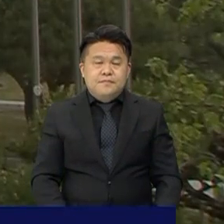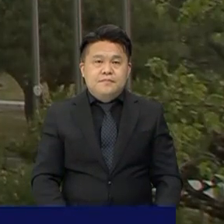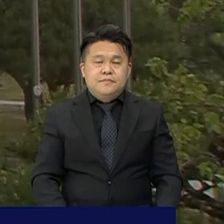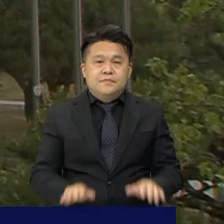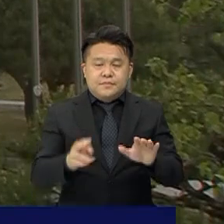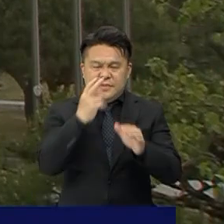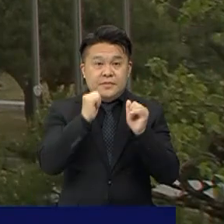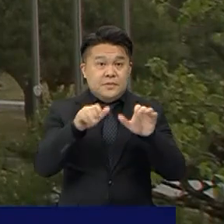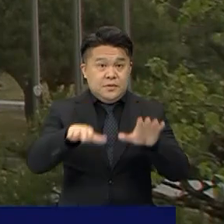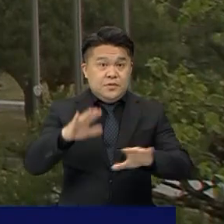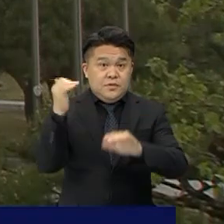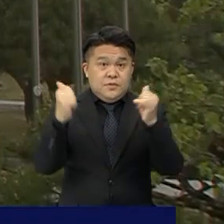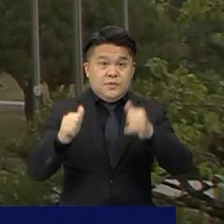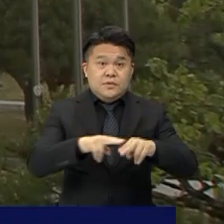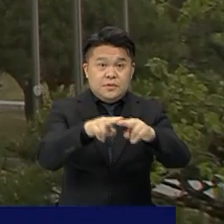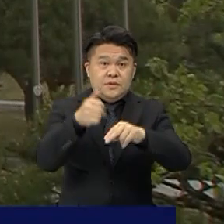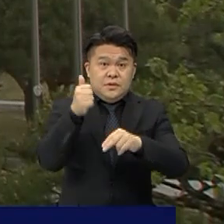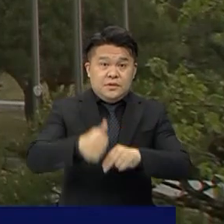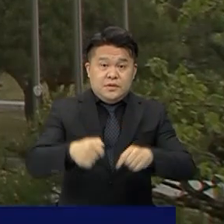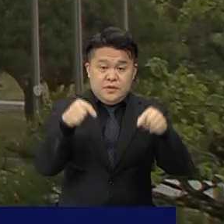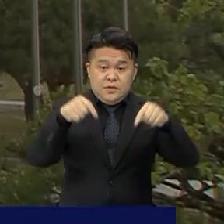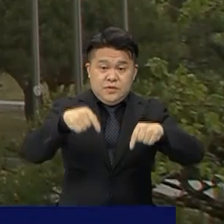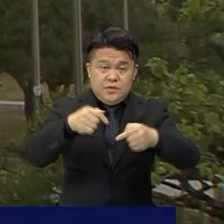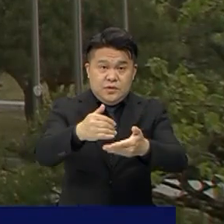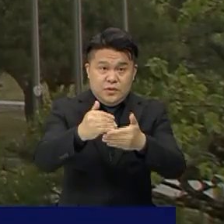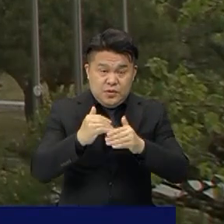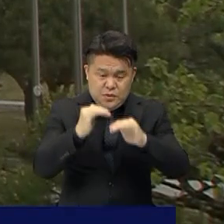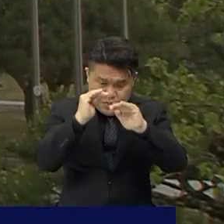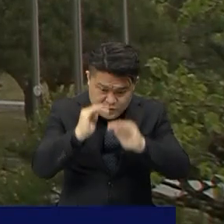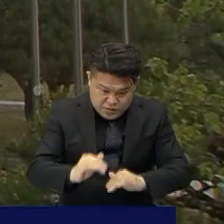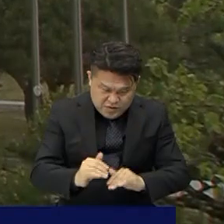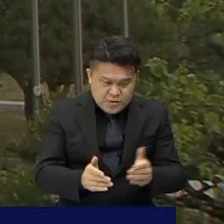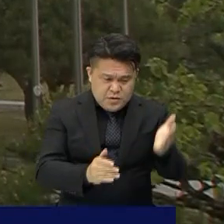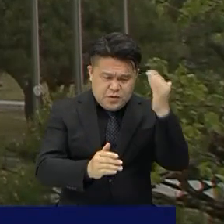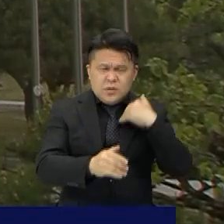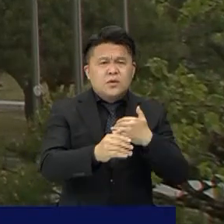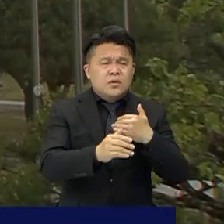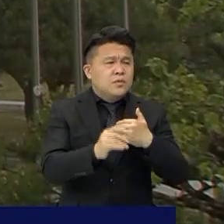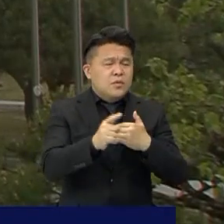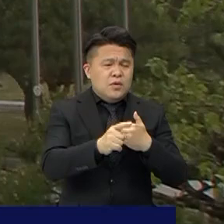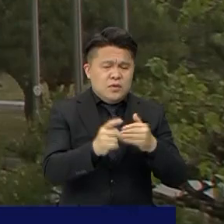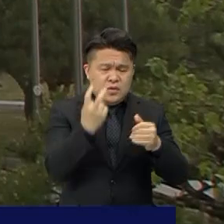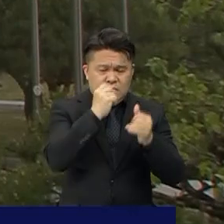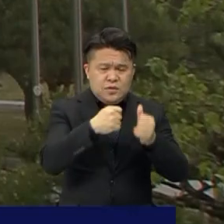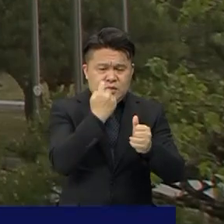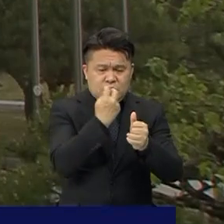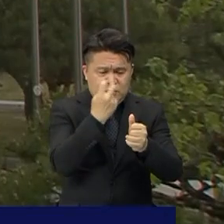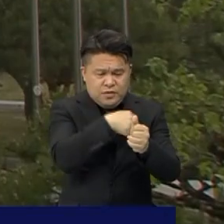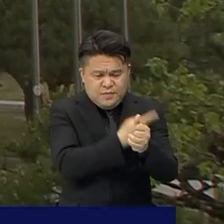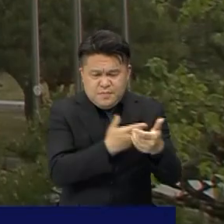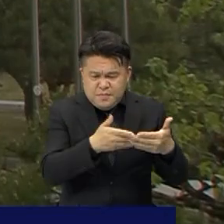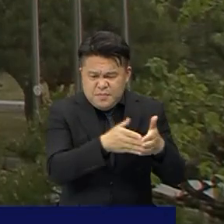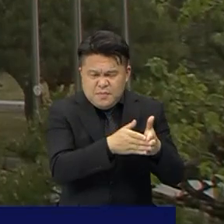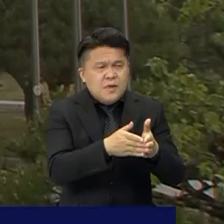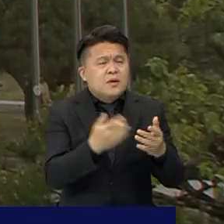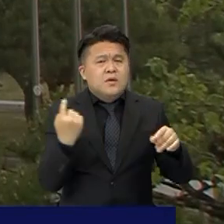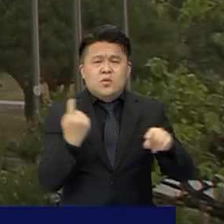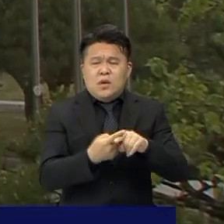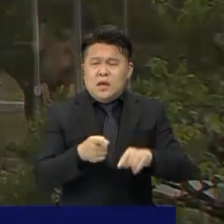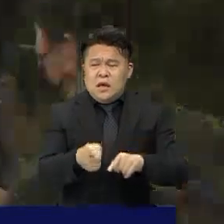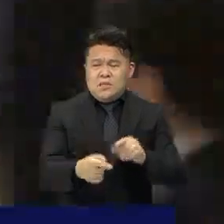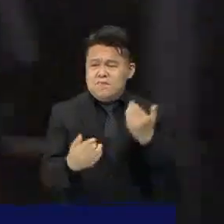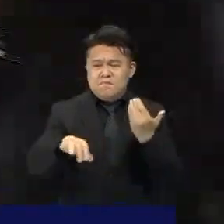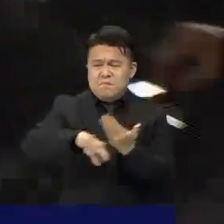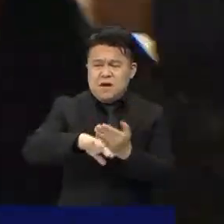네, 검찰은 국회의장의 중재안이 기존 검수완박법안과 크게 다를 바 없다며 강력히 반발했습니다.